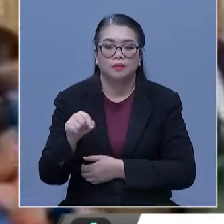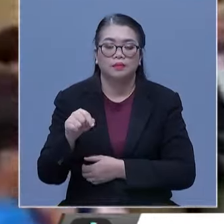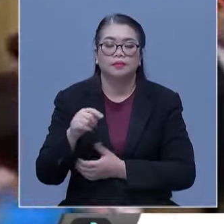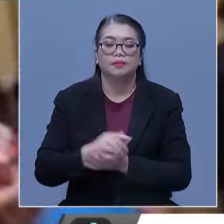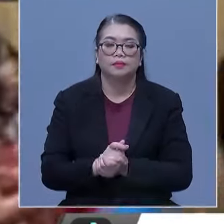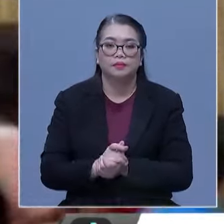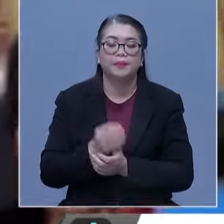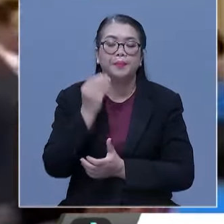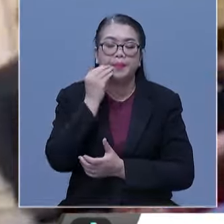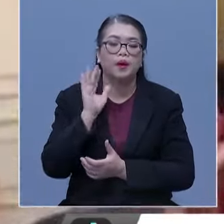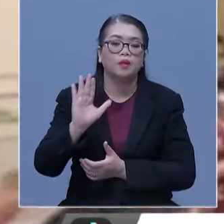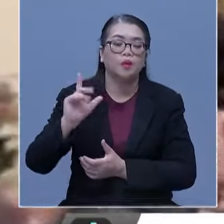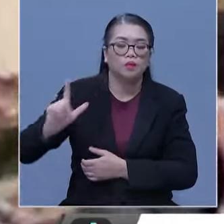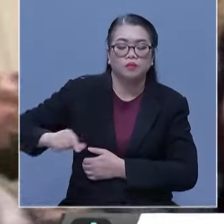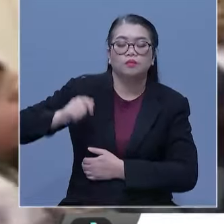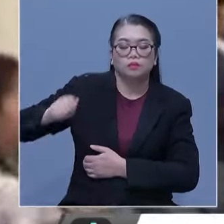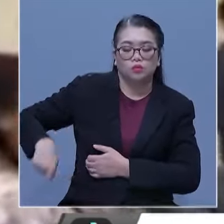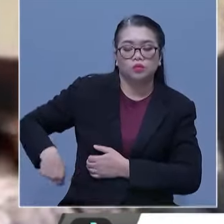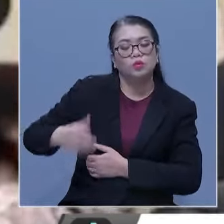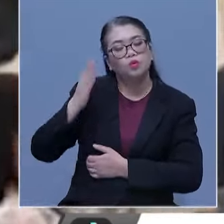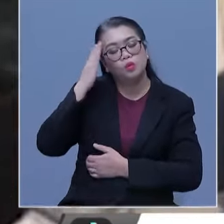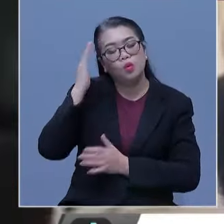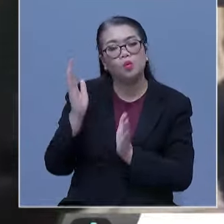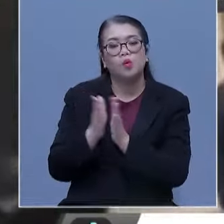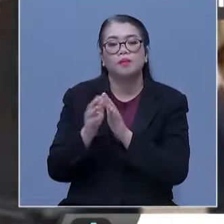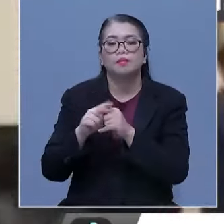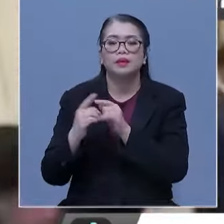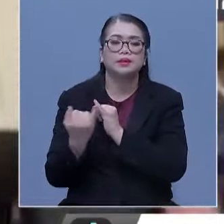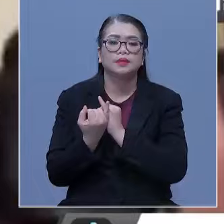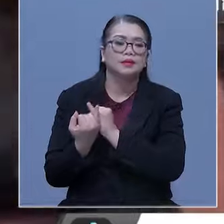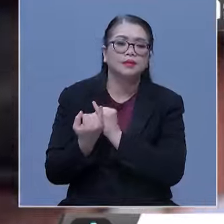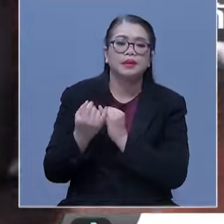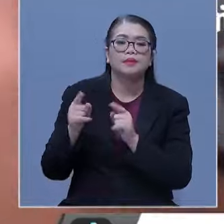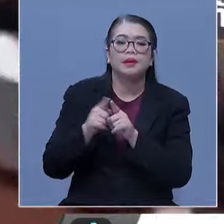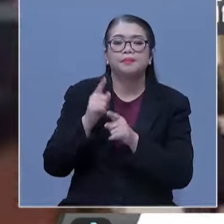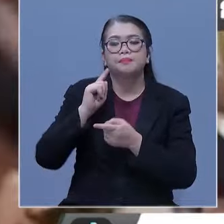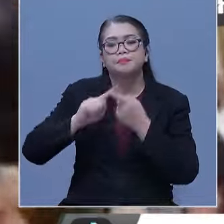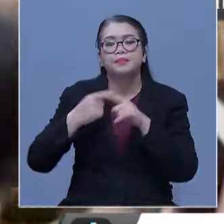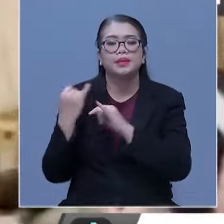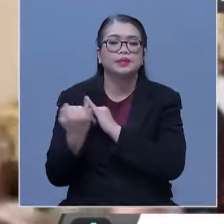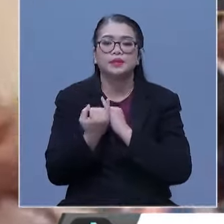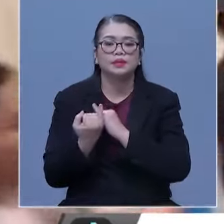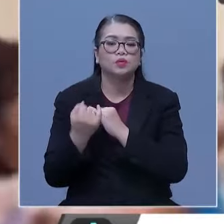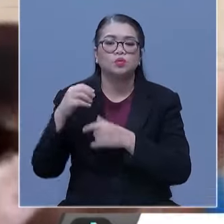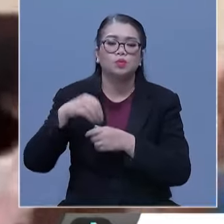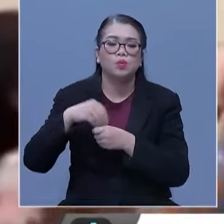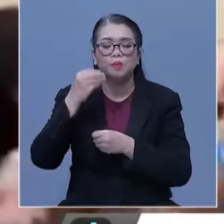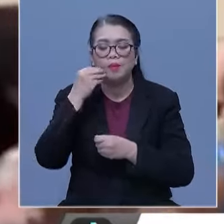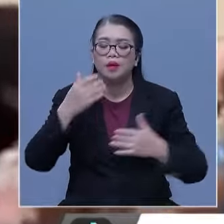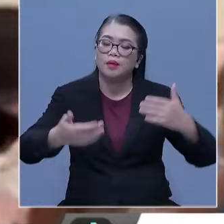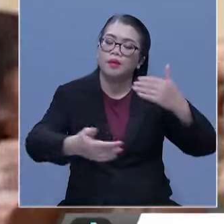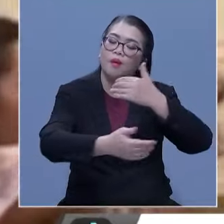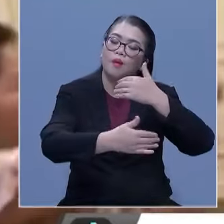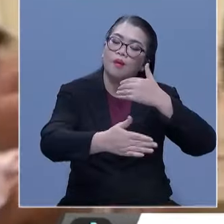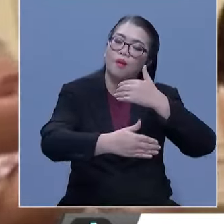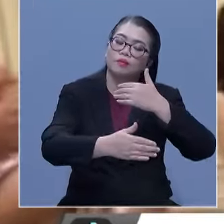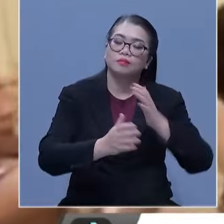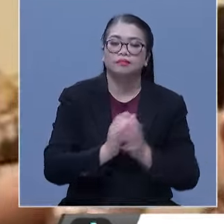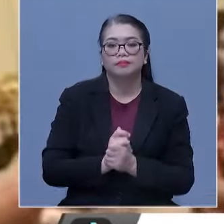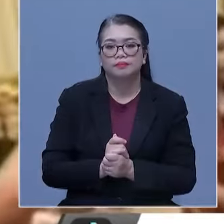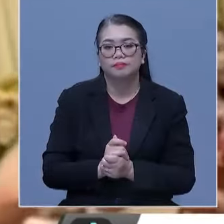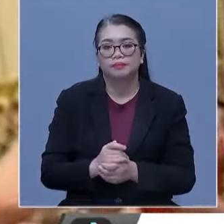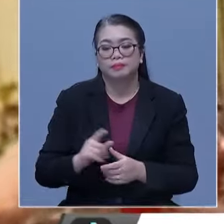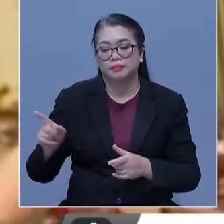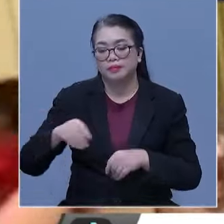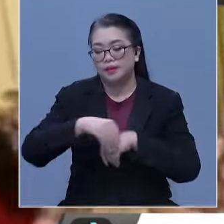ด้านสมเด็จทุเซนด้วยนะครับออก็ดูเป็นดูเป็นกันเองดีนะคะเนี่ยอย่างตอนนั้นไปที่บ้านอ่ะสวมกอดกันท่ามกลางคือ